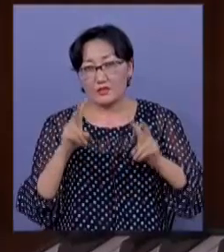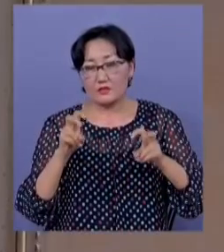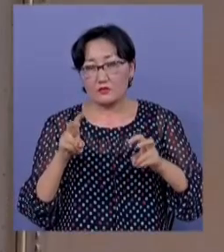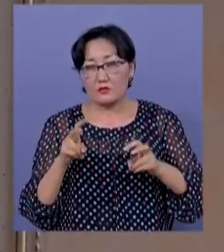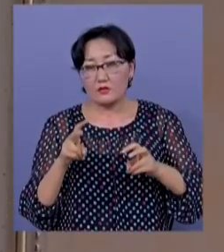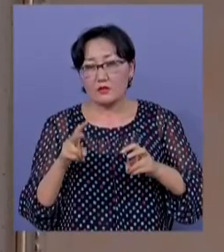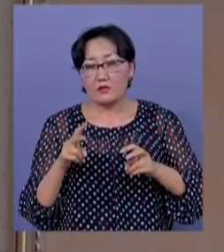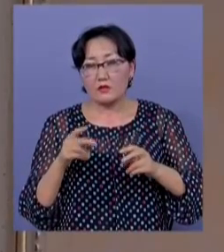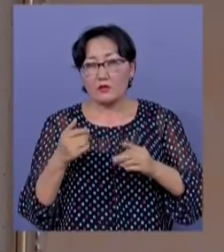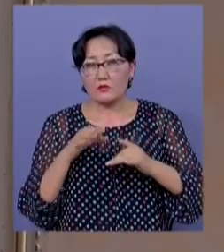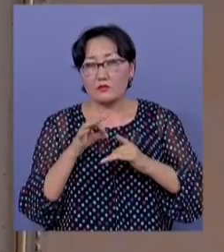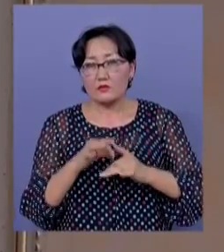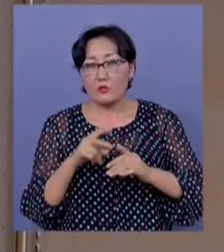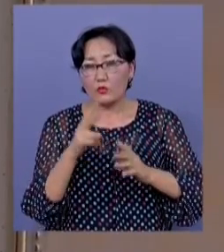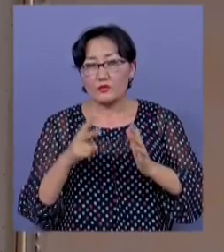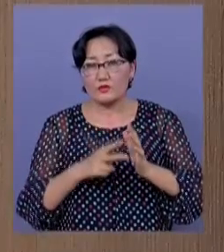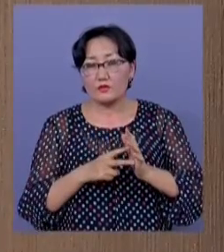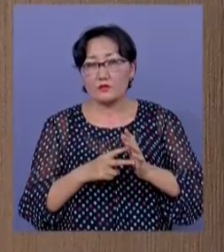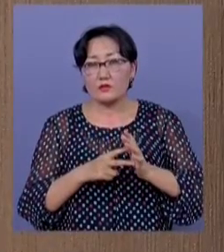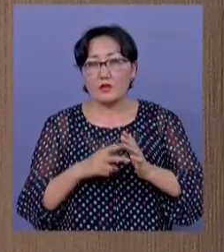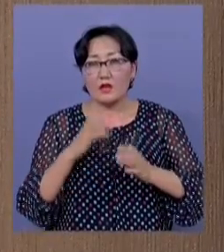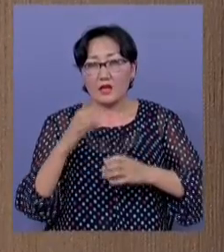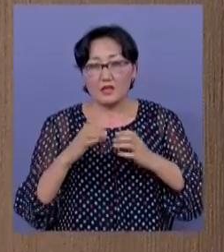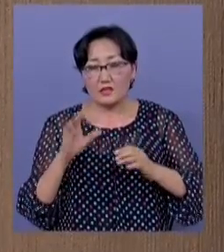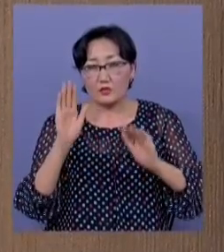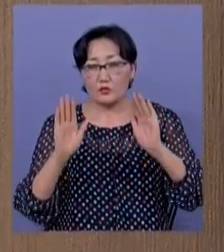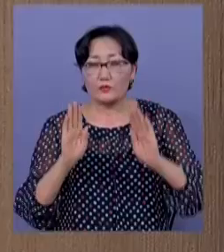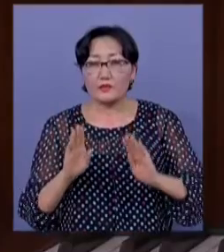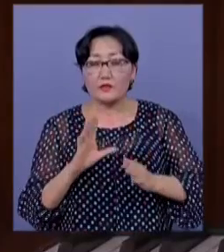міне конкурсты жүргенде 17-ші халықаралық көрмеде